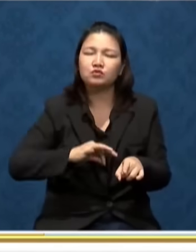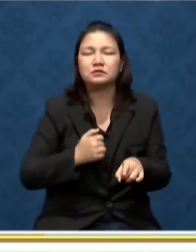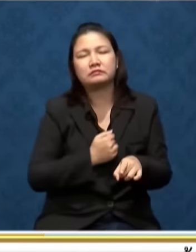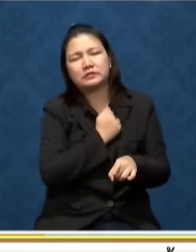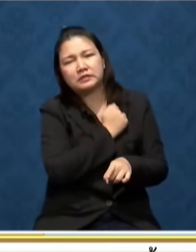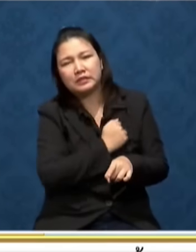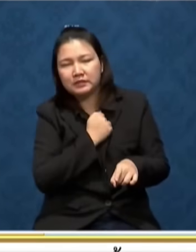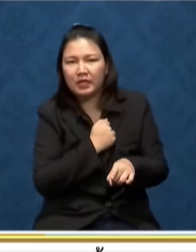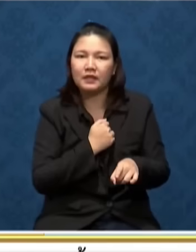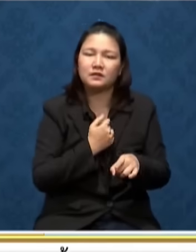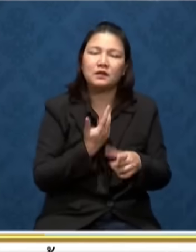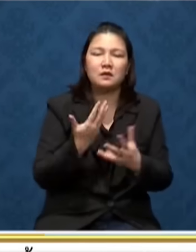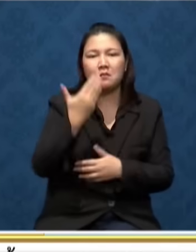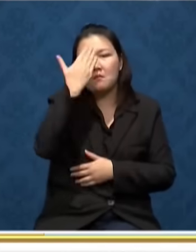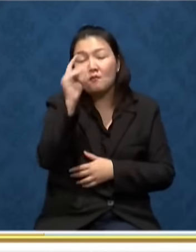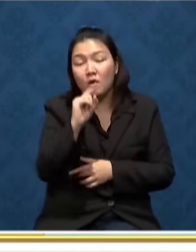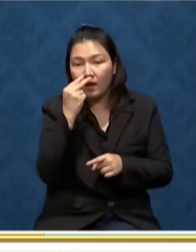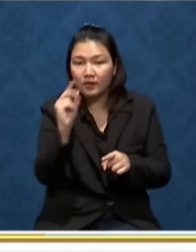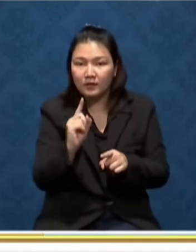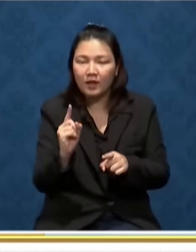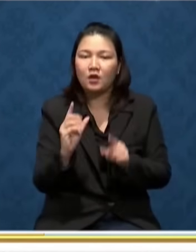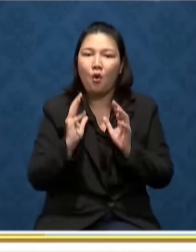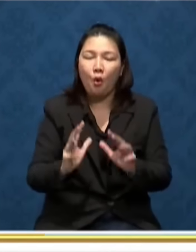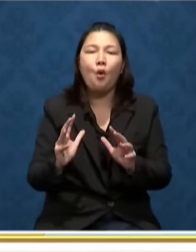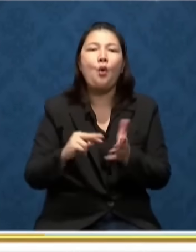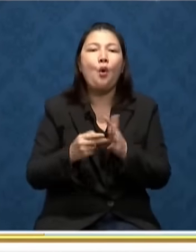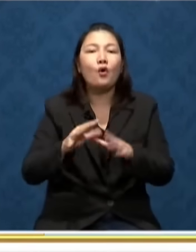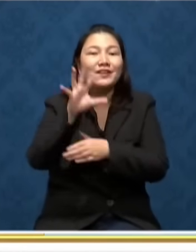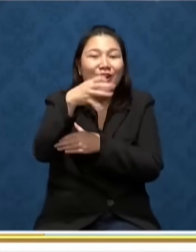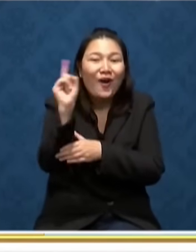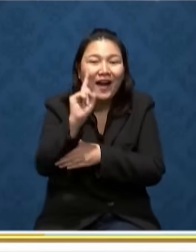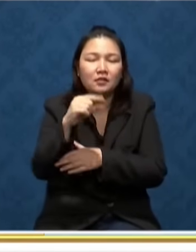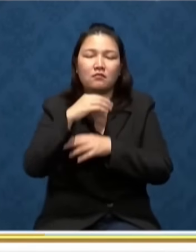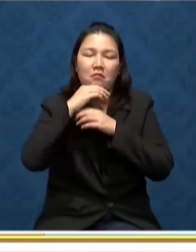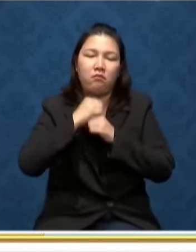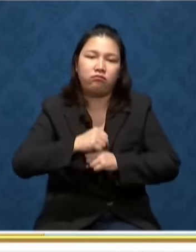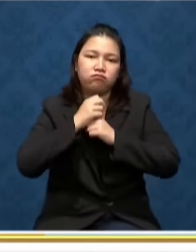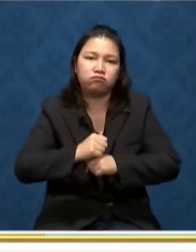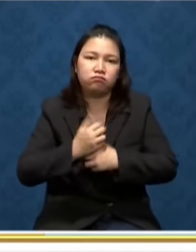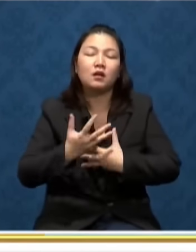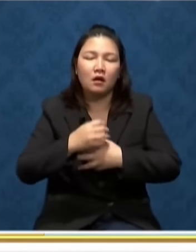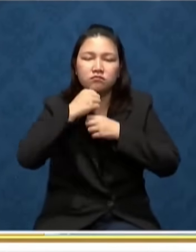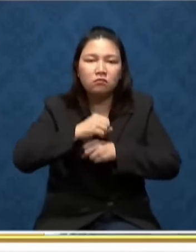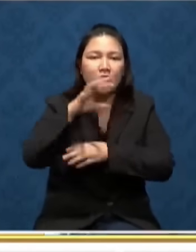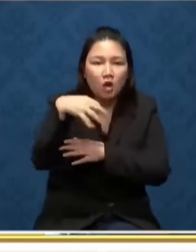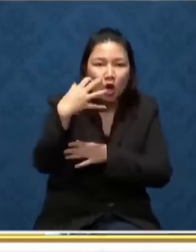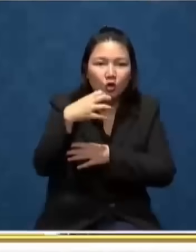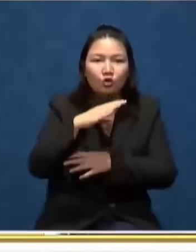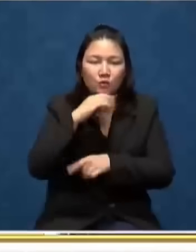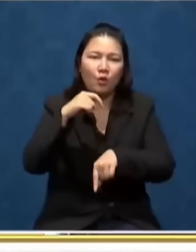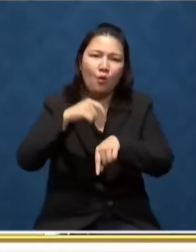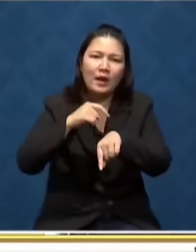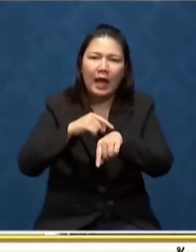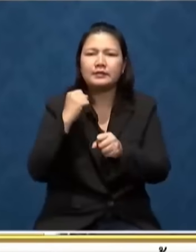และเศร้าแทนประชาชนก็คือเหยื่อของแก๊งคอลเซ็นเตอร์เรานี้คือผู้สูงอายุครับและเขาจะหลอกผู้สูงอายุตอนวันทำงานเวลา